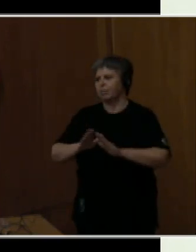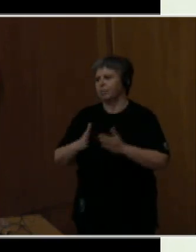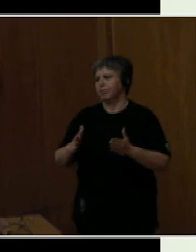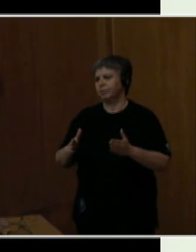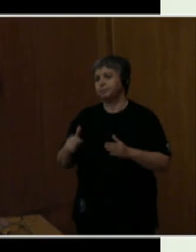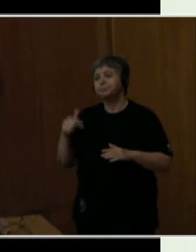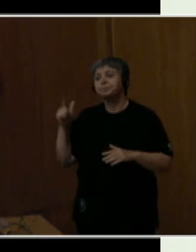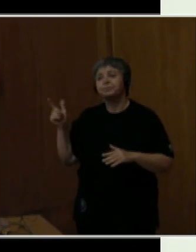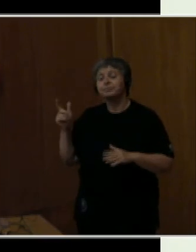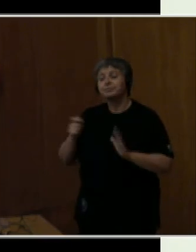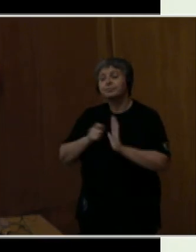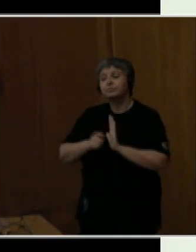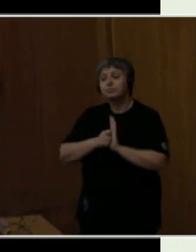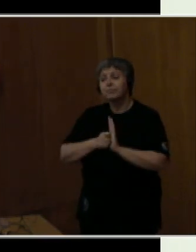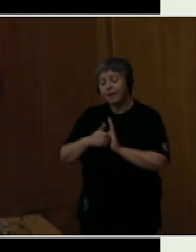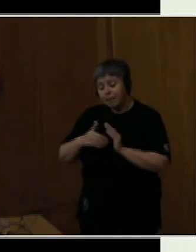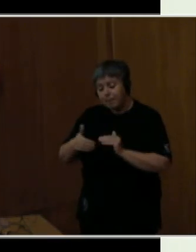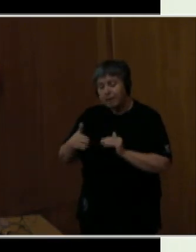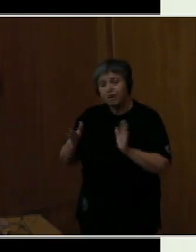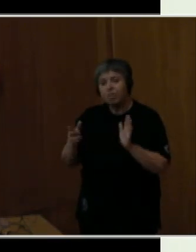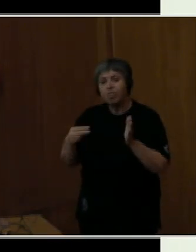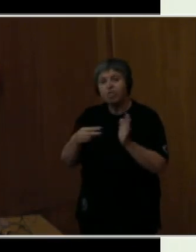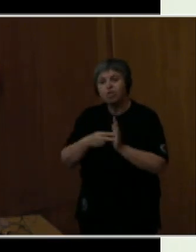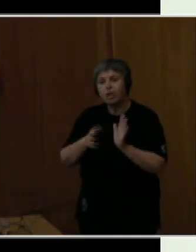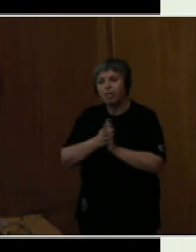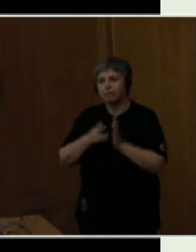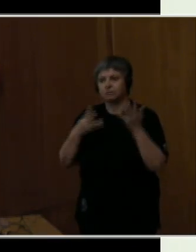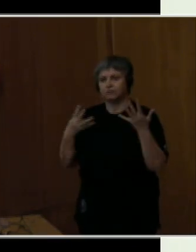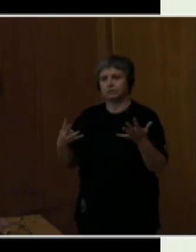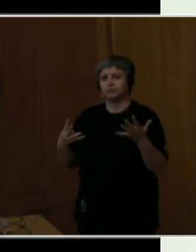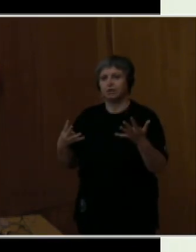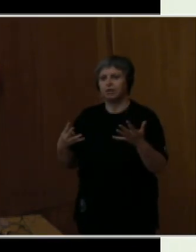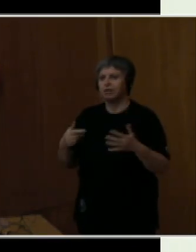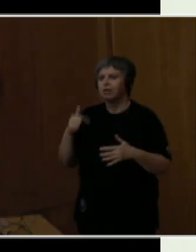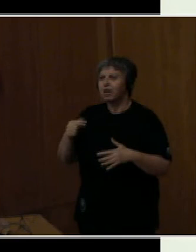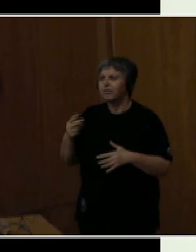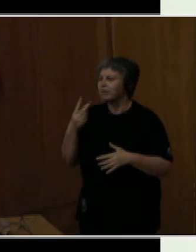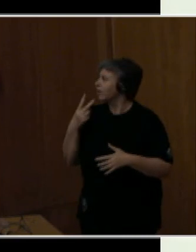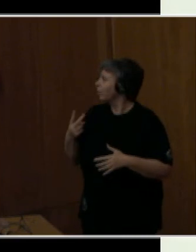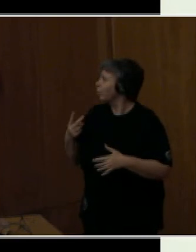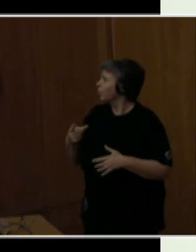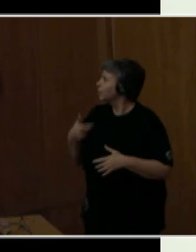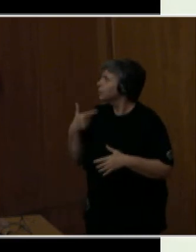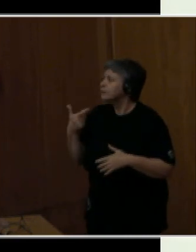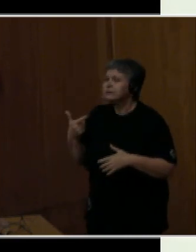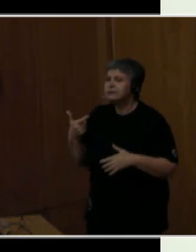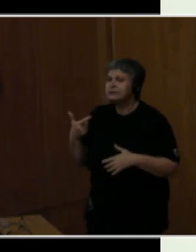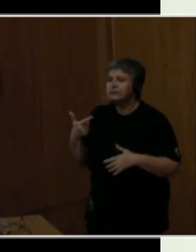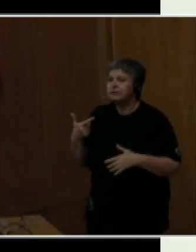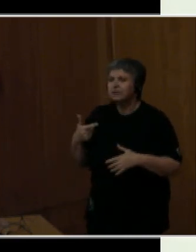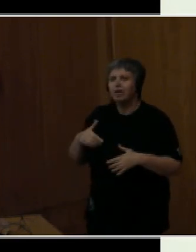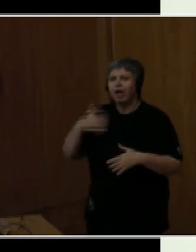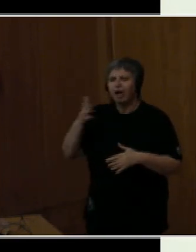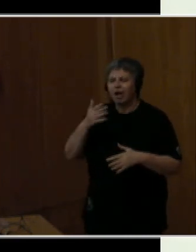μέχρι το 19, για το πού θα φτάσει η κίνηση, η συνολική επικίνηση. Μιλάμε, με συγχωρείτε, για